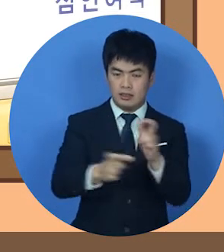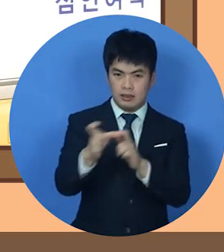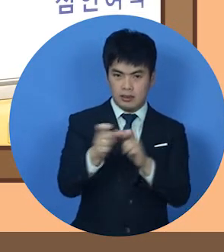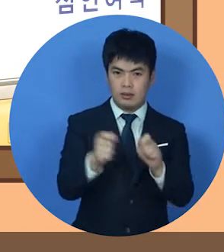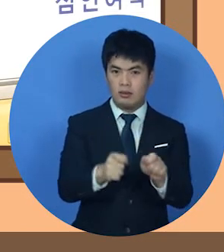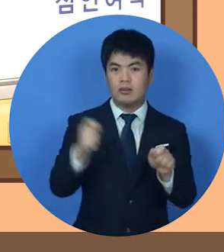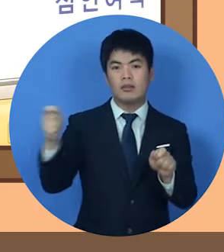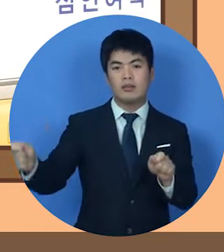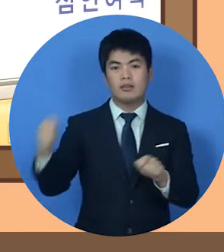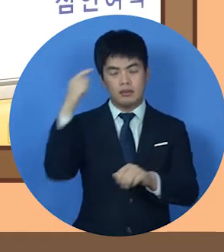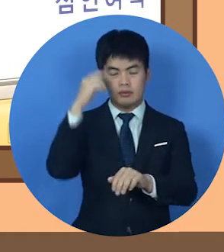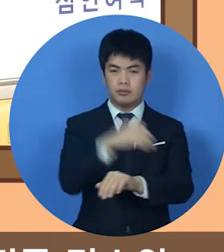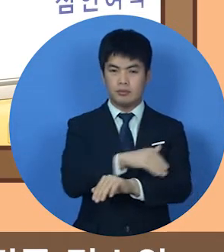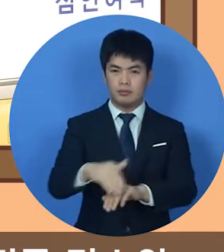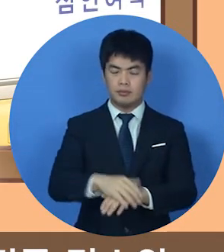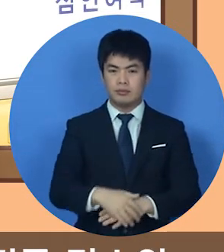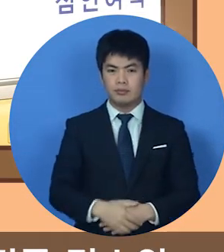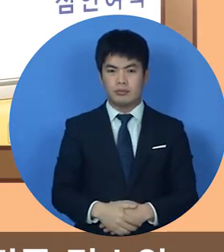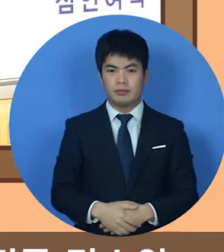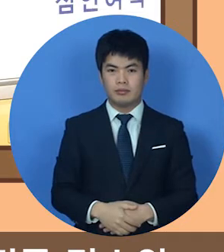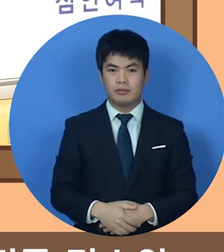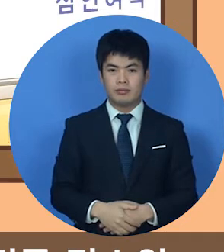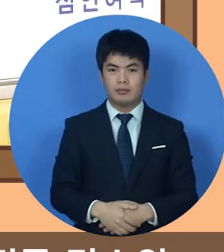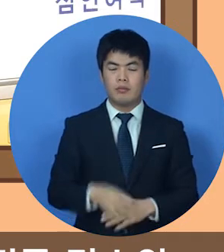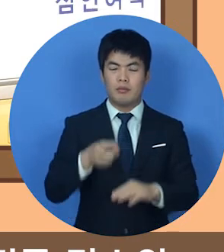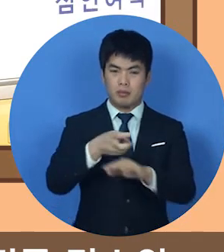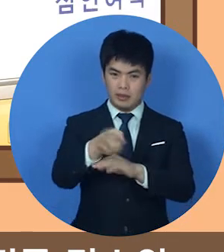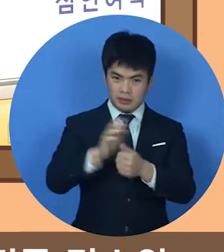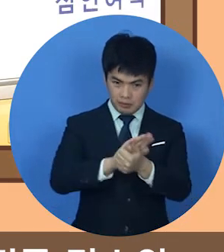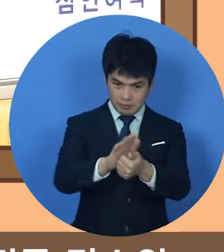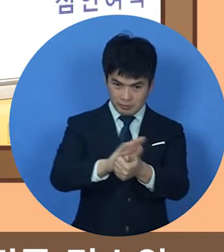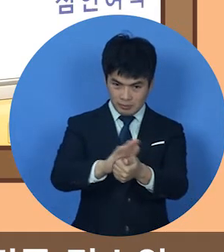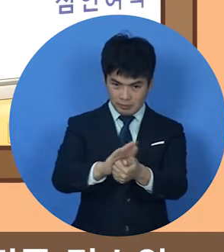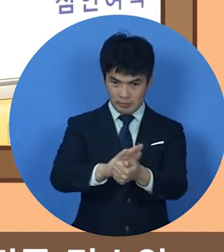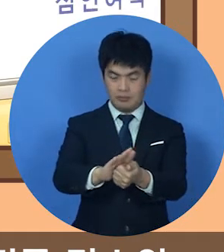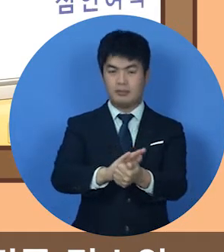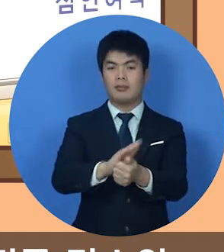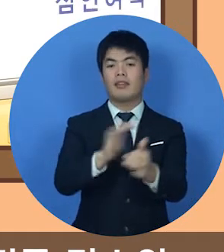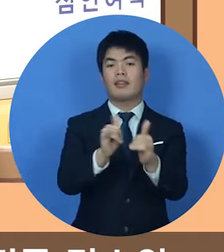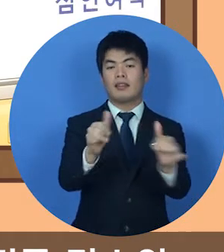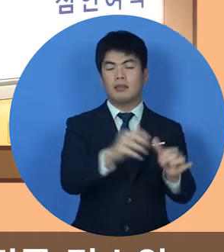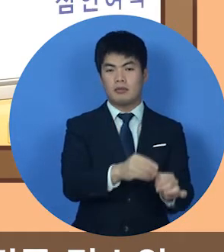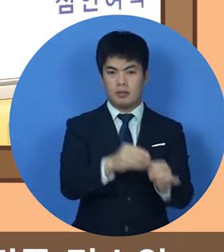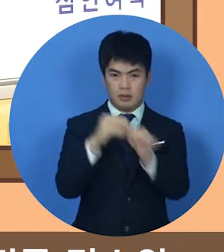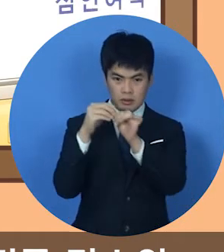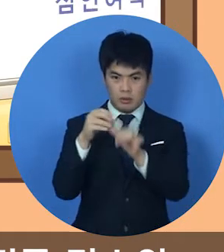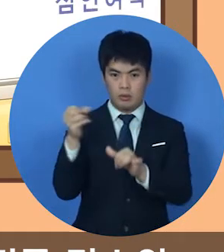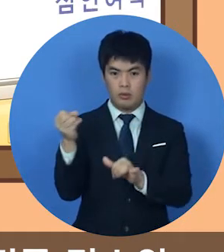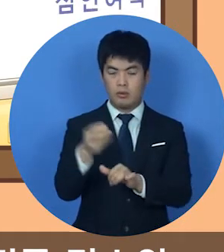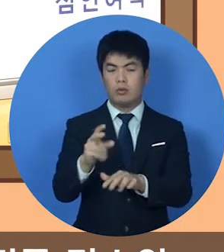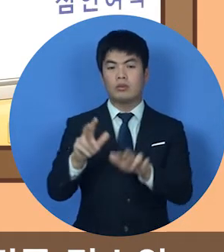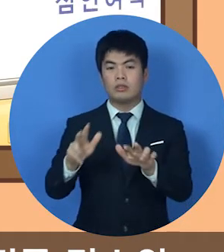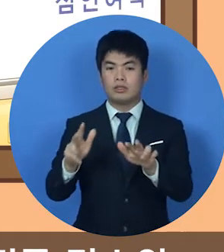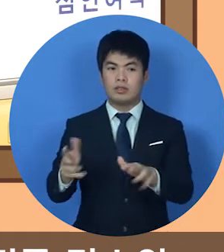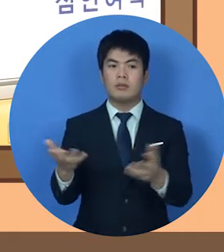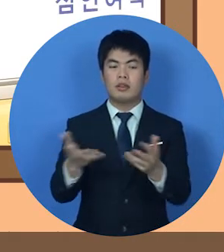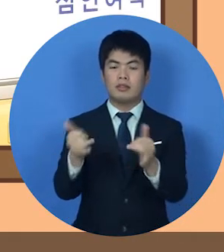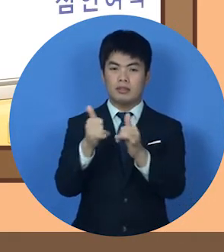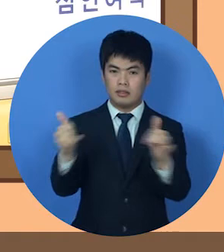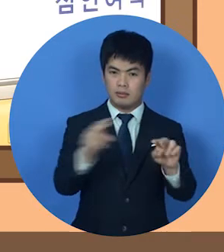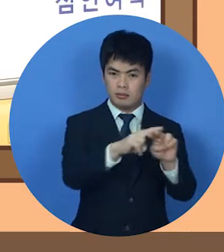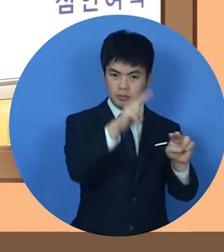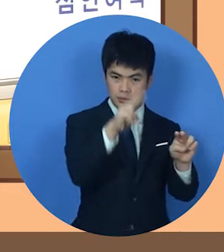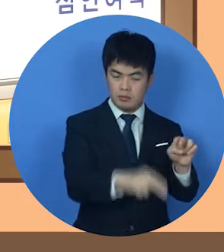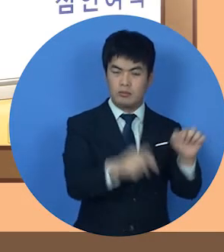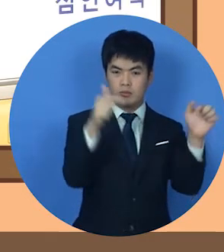예정입니다. 이번 시책으로 시내버스의 친절한 운수종사자 채용, 운수종사자의 이직률 감소와